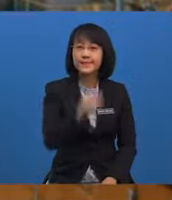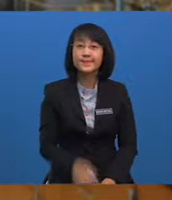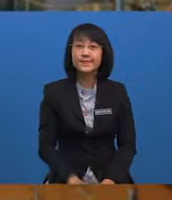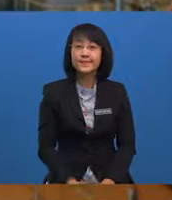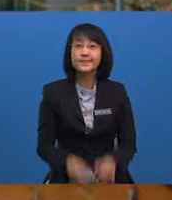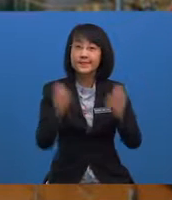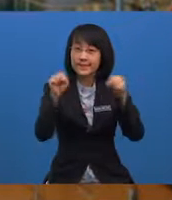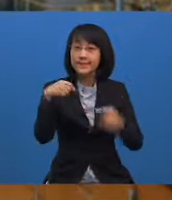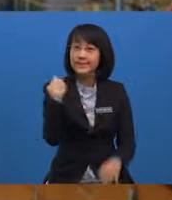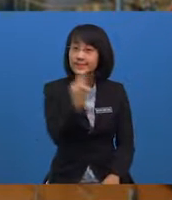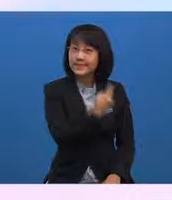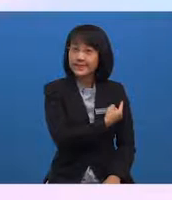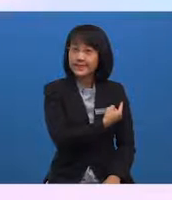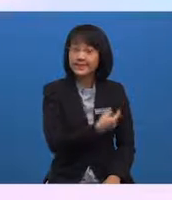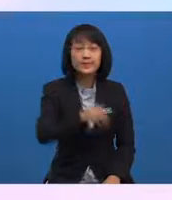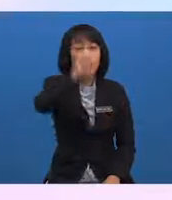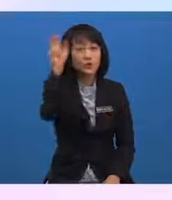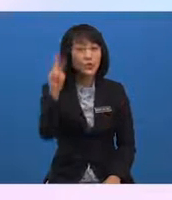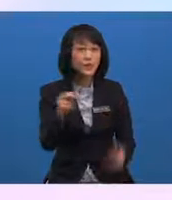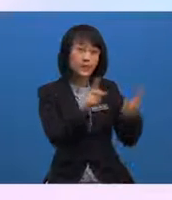Boleh kita ke soalan kedua?